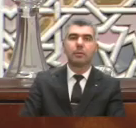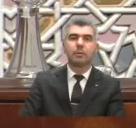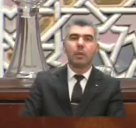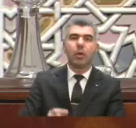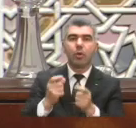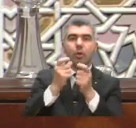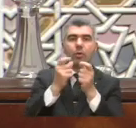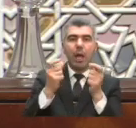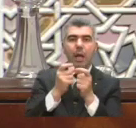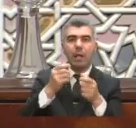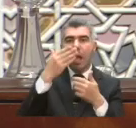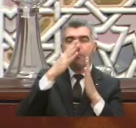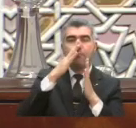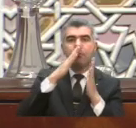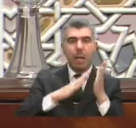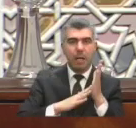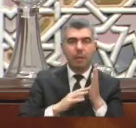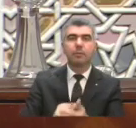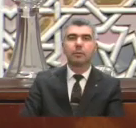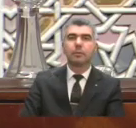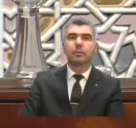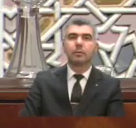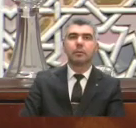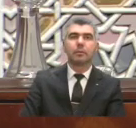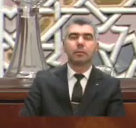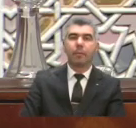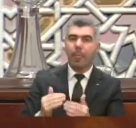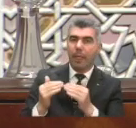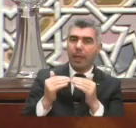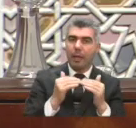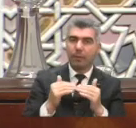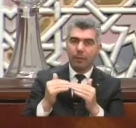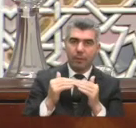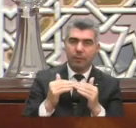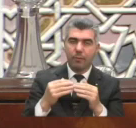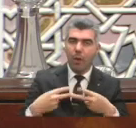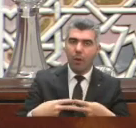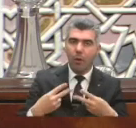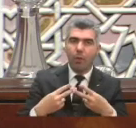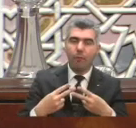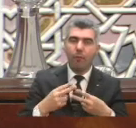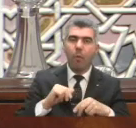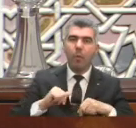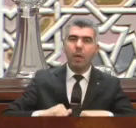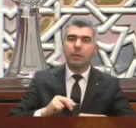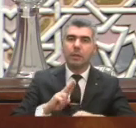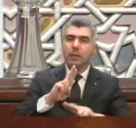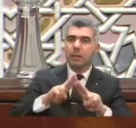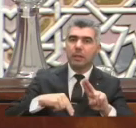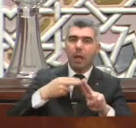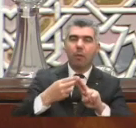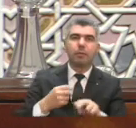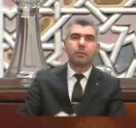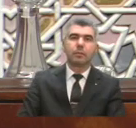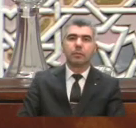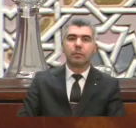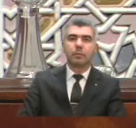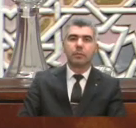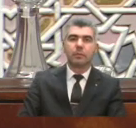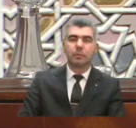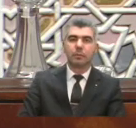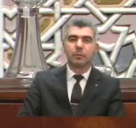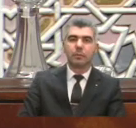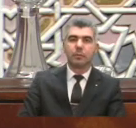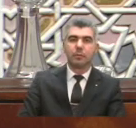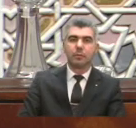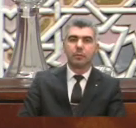المقاولات المغربية لذا سيتم طرحهما في إطار وحدة الموضوع لتتولى السيدة الوزيرة الإجابة عليهما. السؤال الأول هو للسيدات